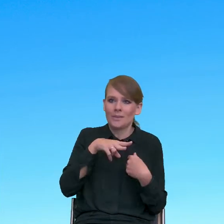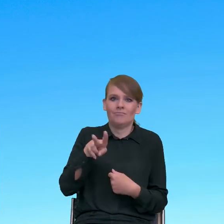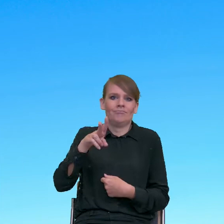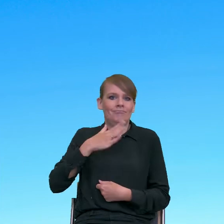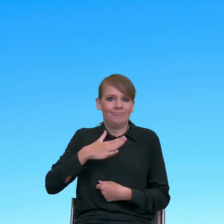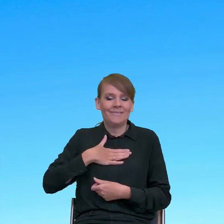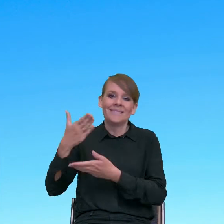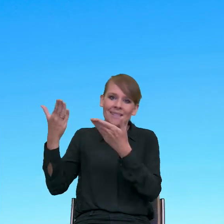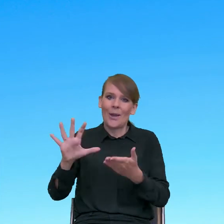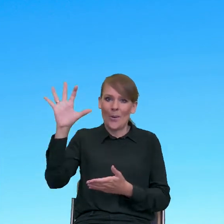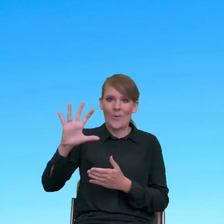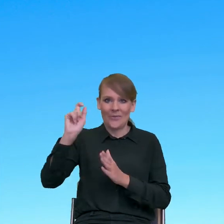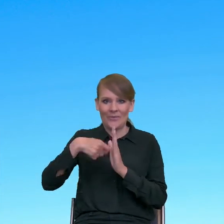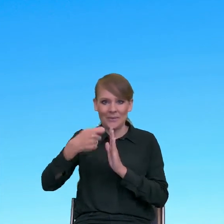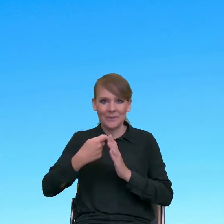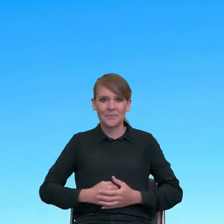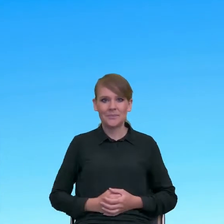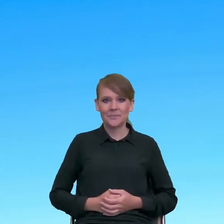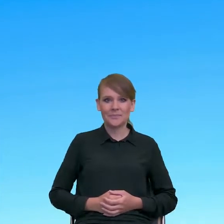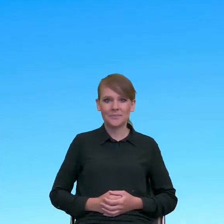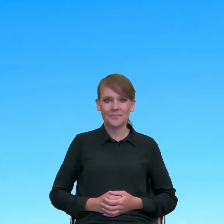do obejrzenia tego materiału.